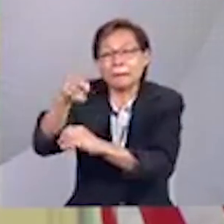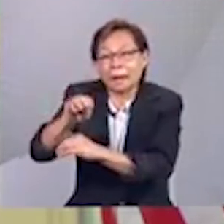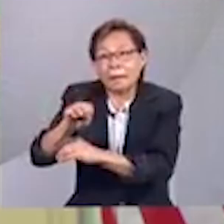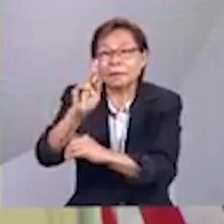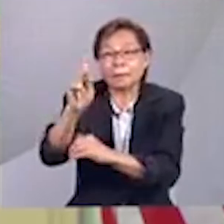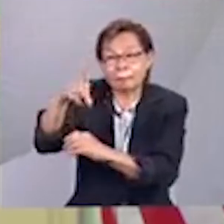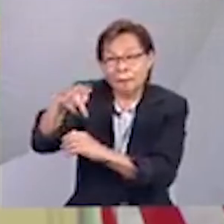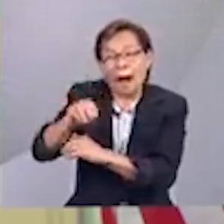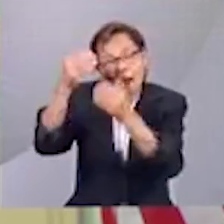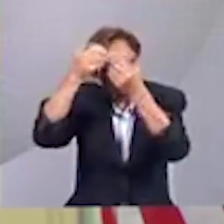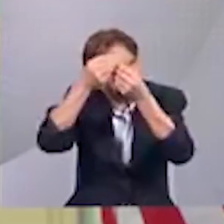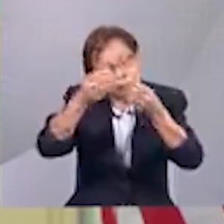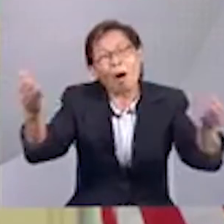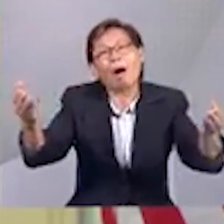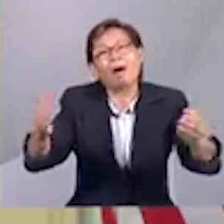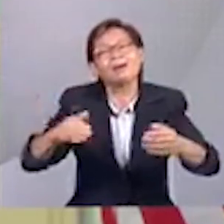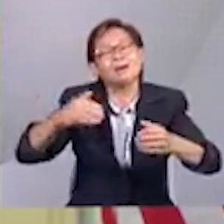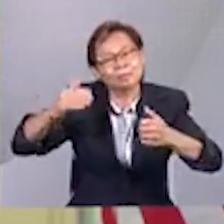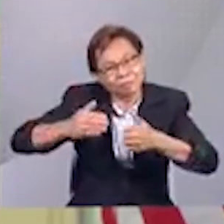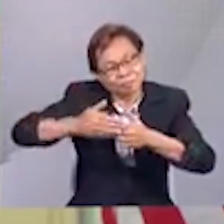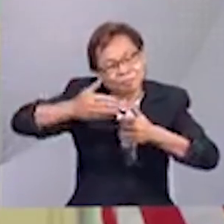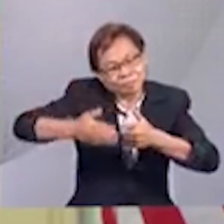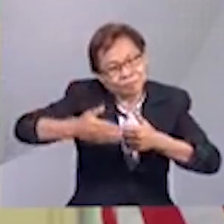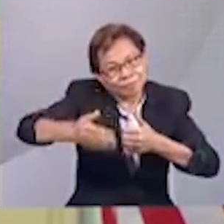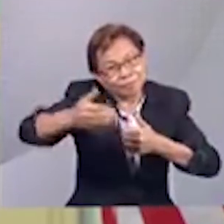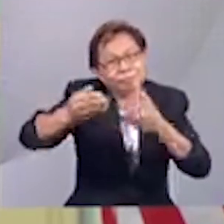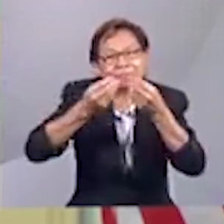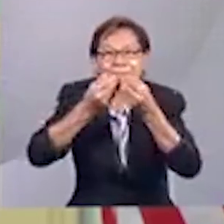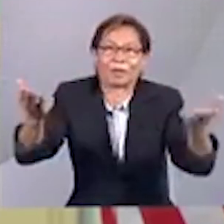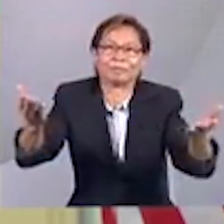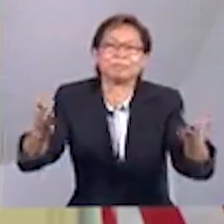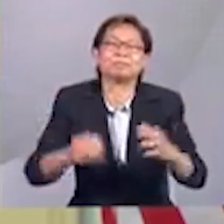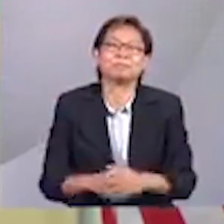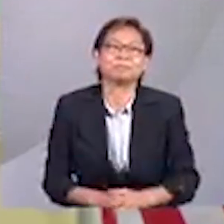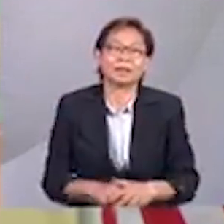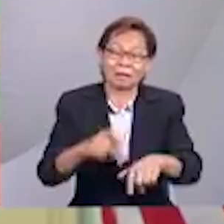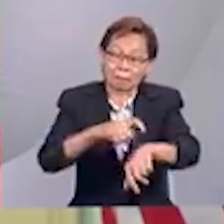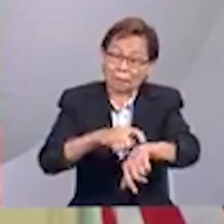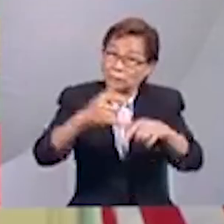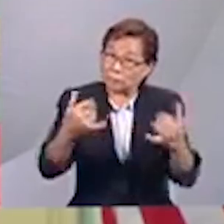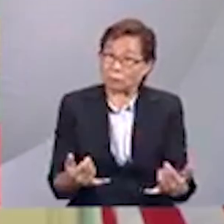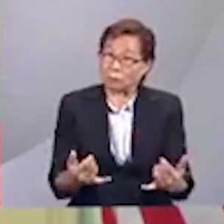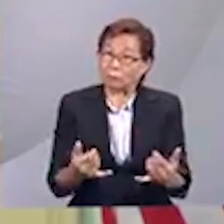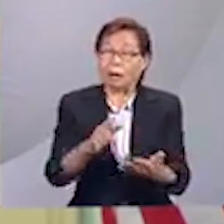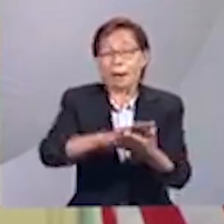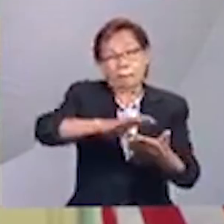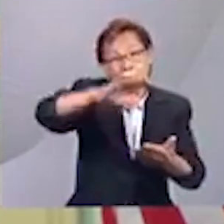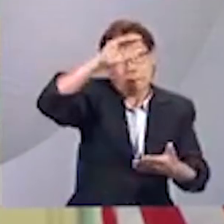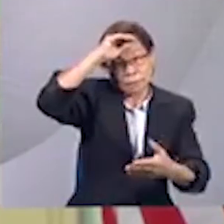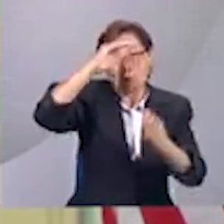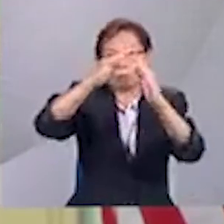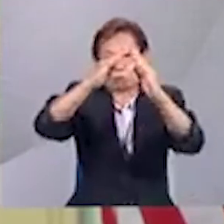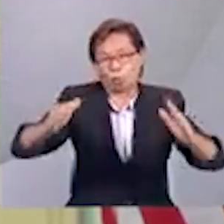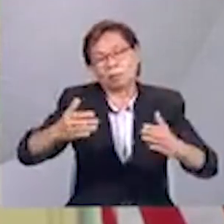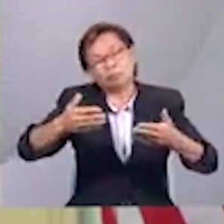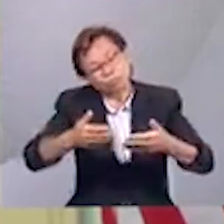perkembangan berkaitan perkara ini dari semasa ke semasa. Buat masa ini, pembelajaran di rumah